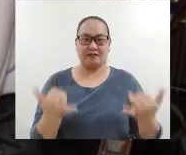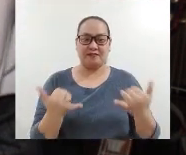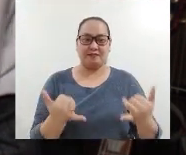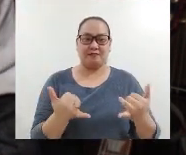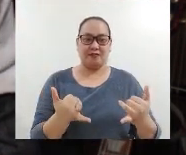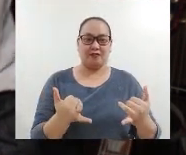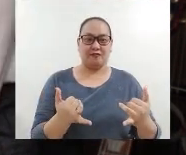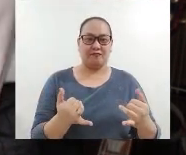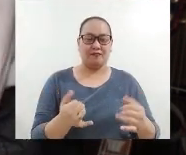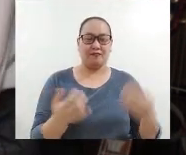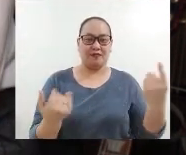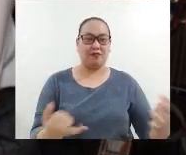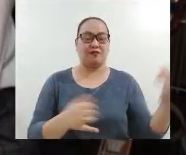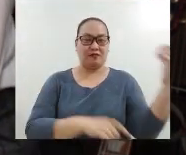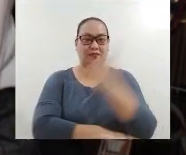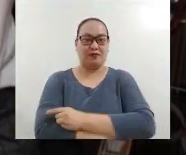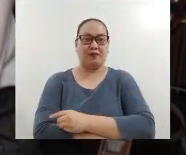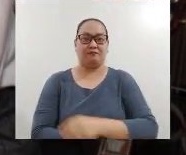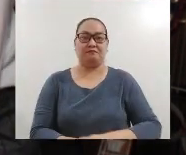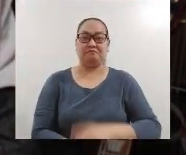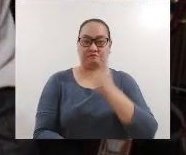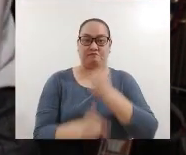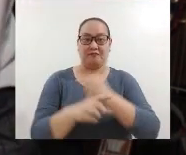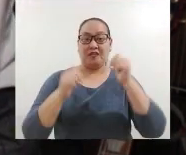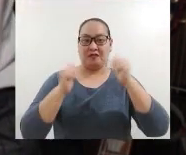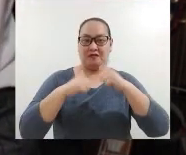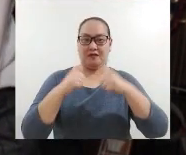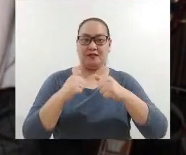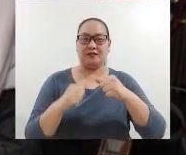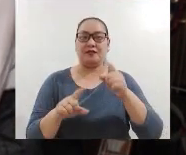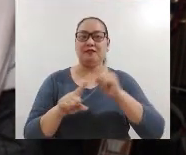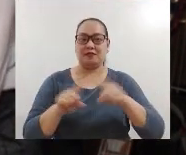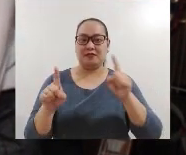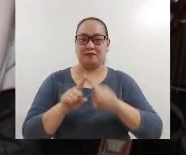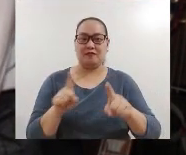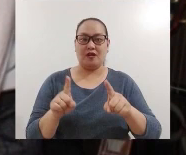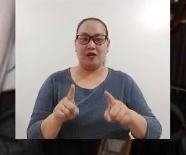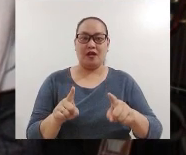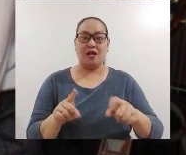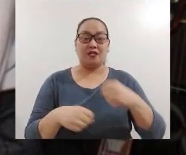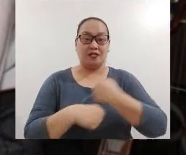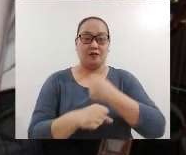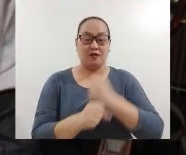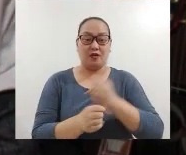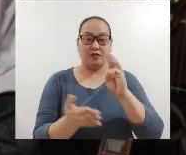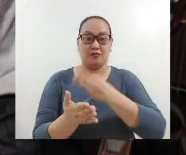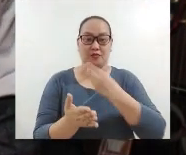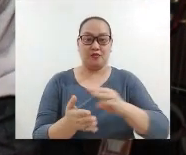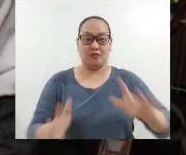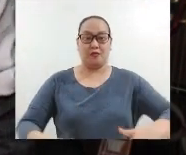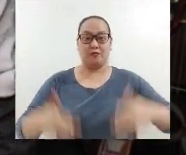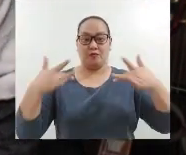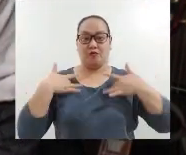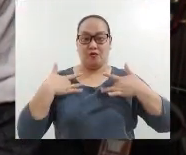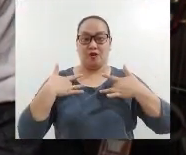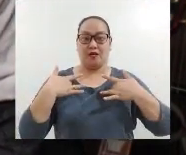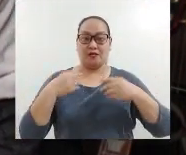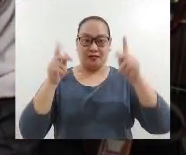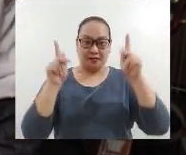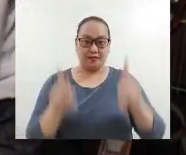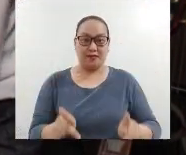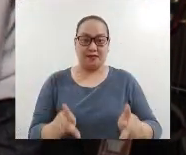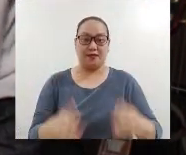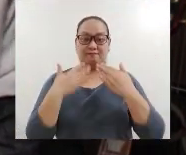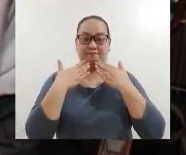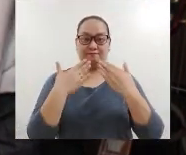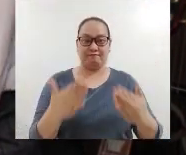araw. I definitely agree. Iba talaga ang nagagawa ng musika sa buhay ng tao. Kaya naman, maraming